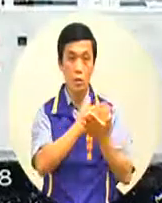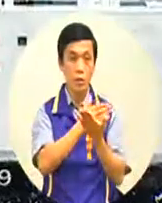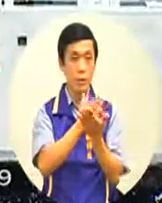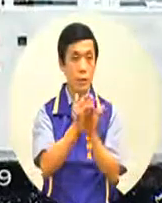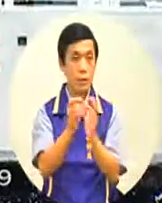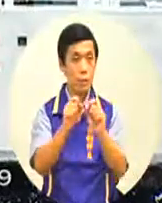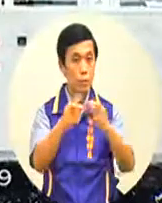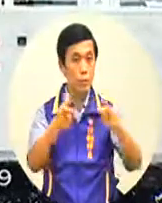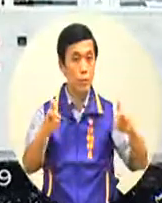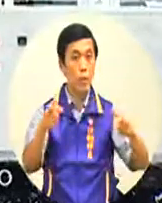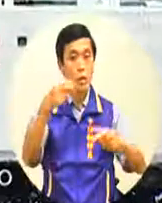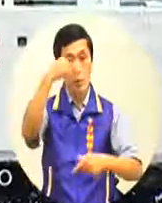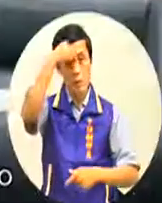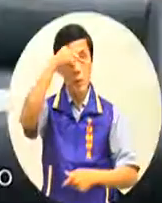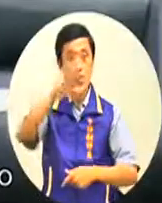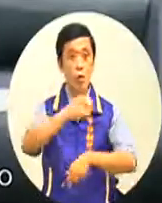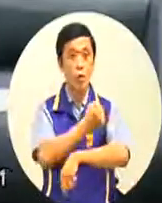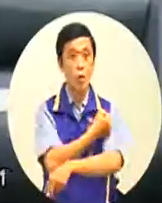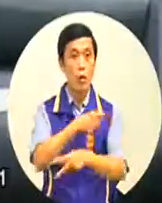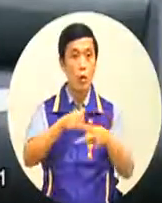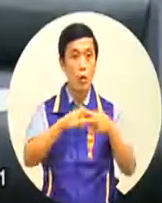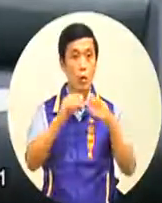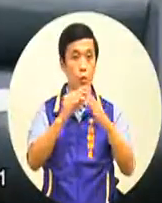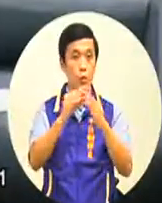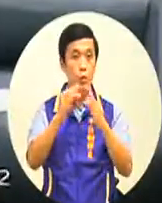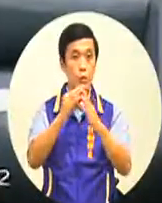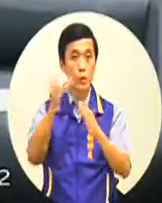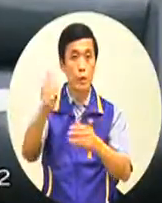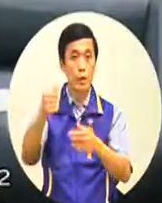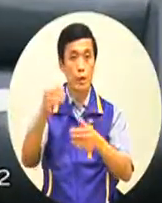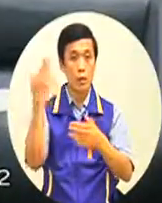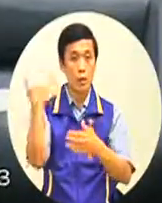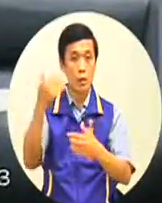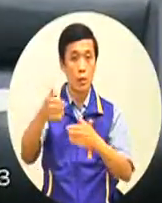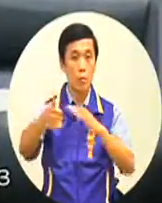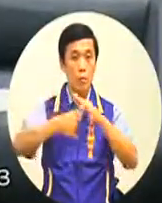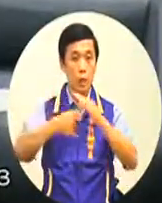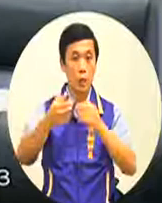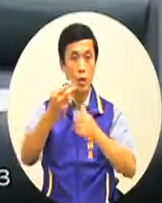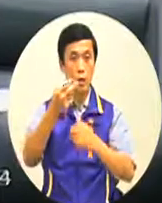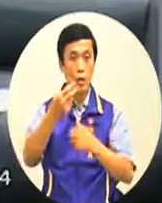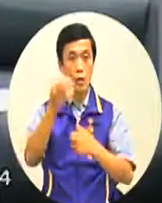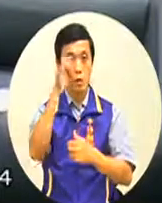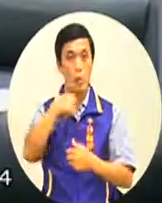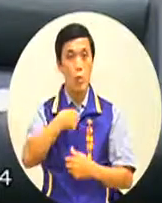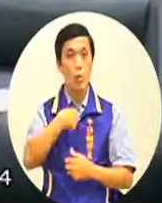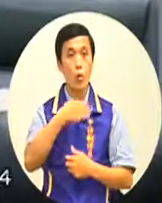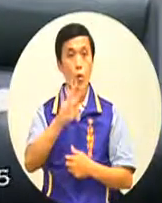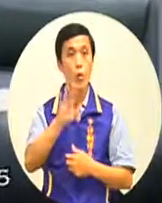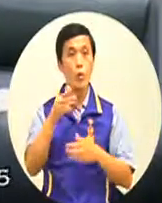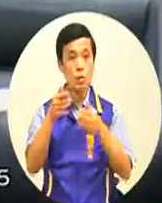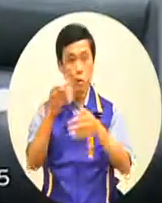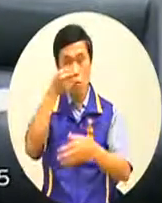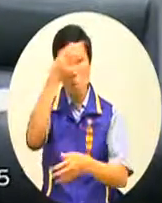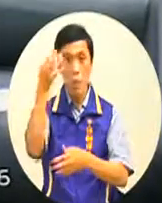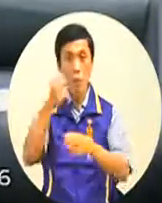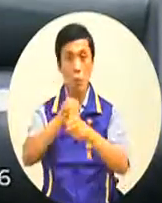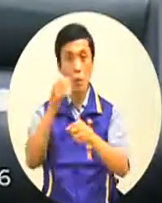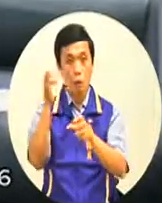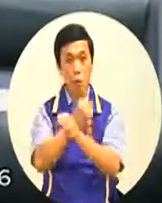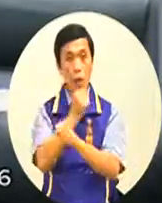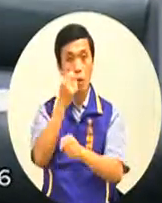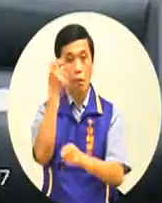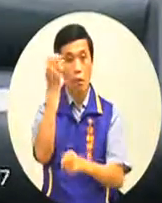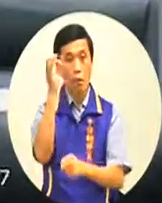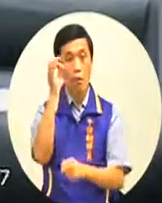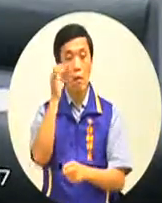下午有那个劳工局，那局长也来有拜访过我。那我也刚才提到，事实上，青年失业率在我们六都里面，